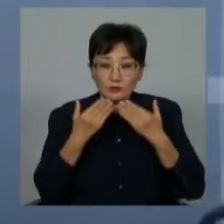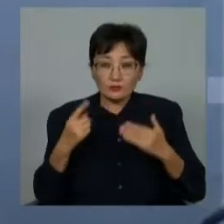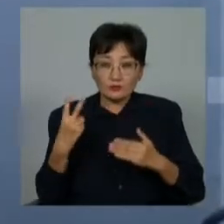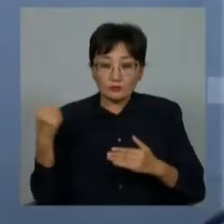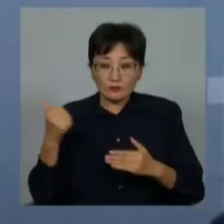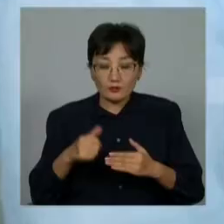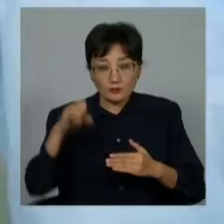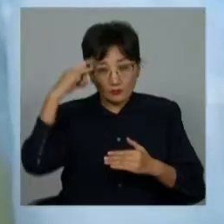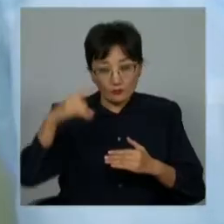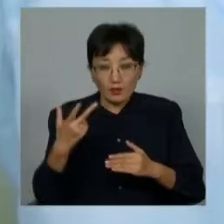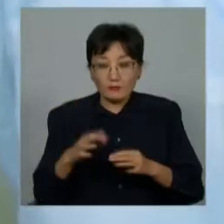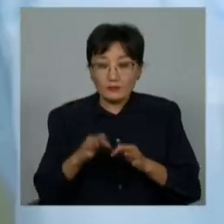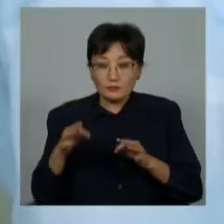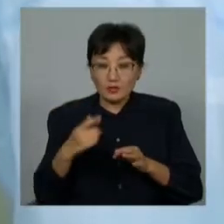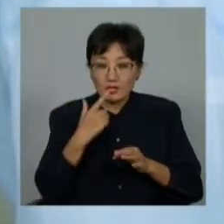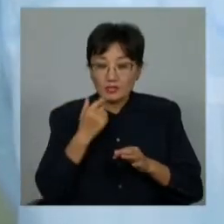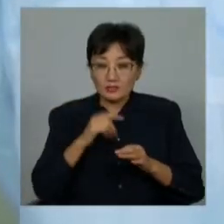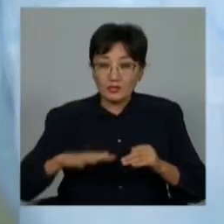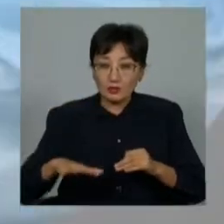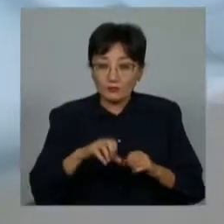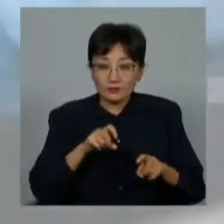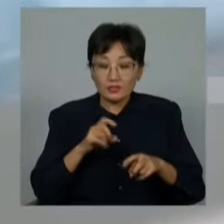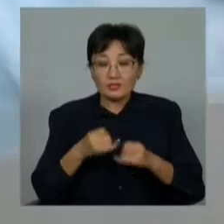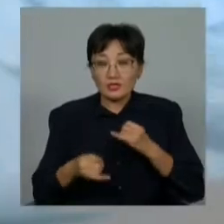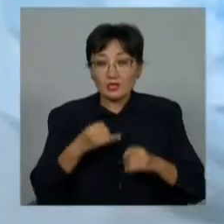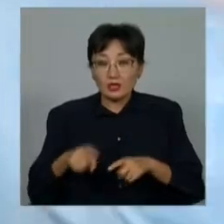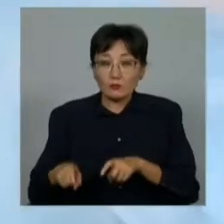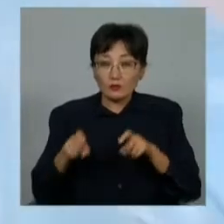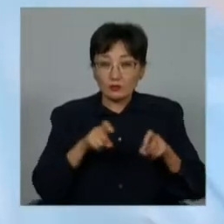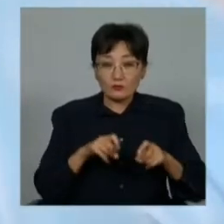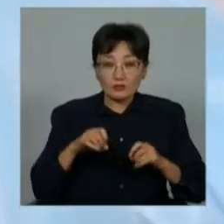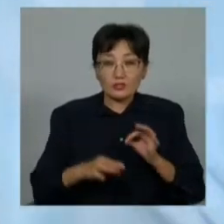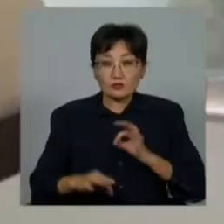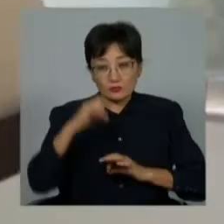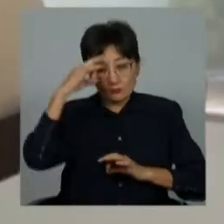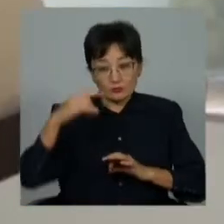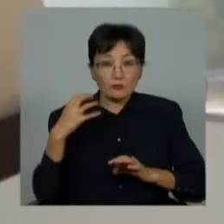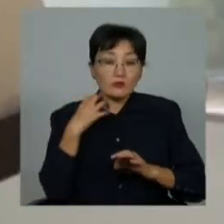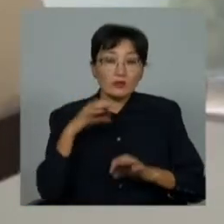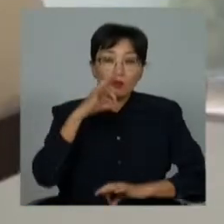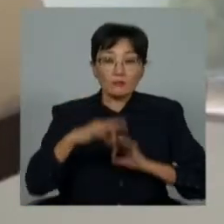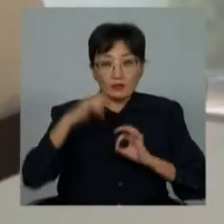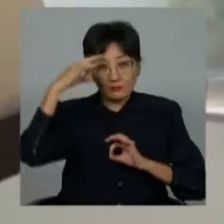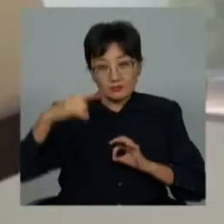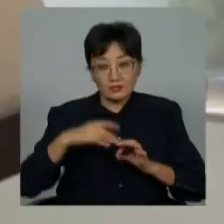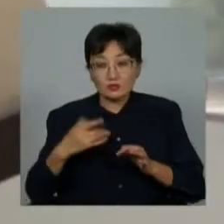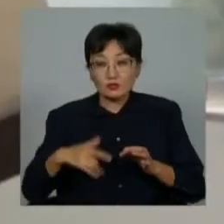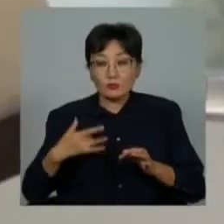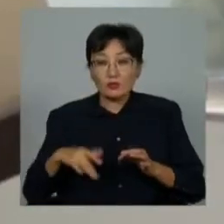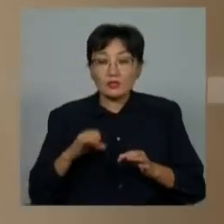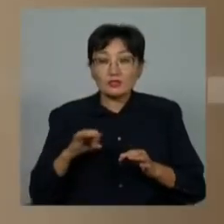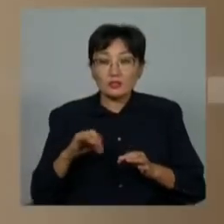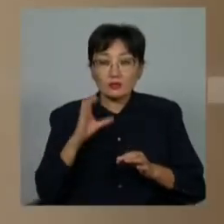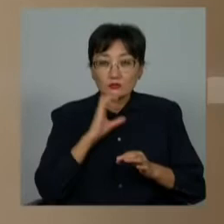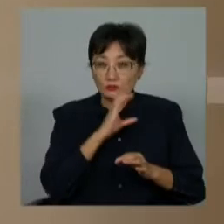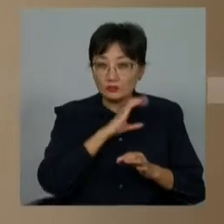аптада еліміздің 5 өңірі қызыл аймақтан сарыға өтті. Олар Шығыс Қазақстан, Қызылорда, Батыс Қазақстан, Жамбыл және Солтүстік